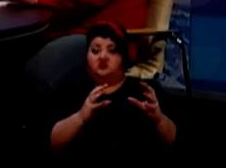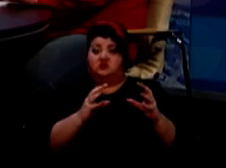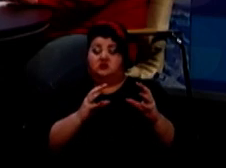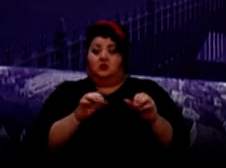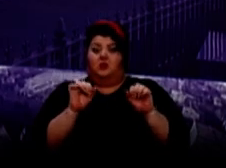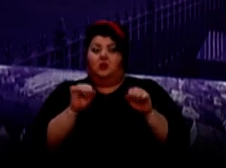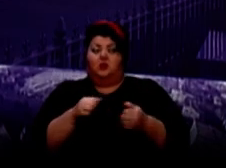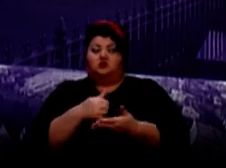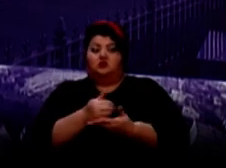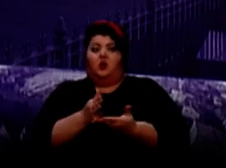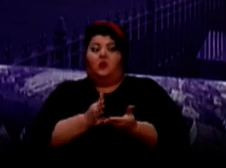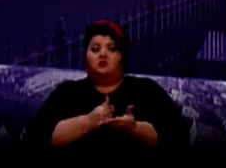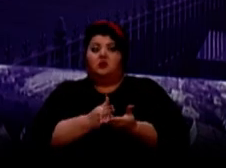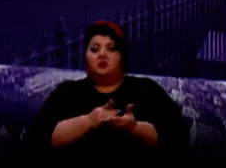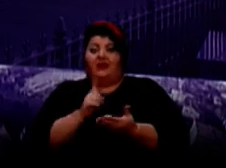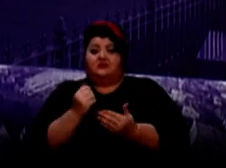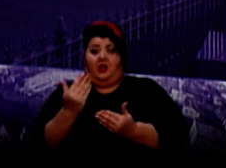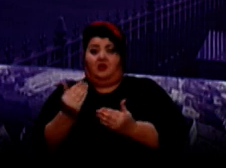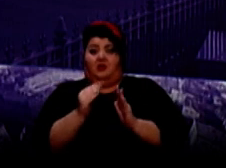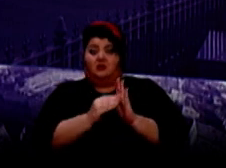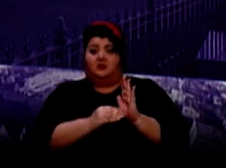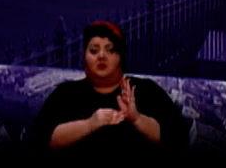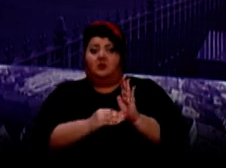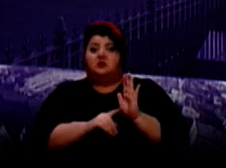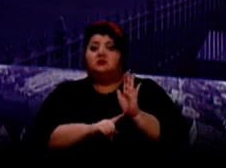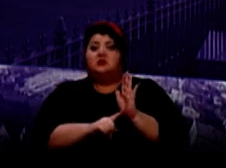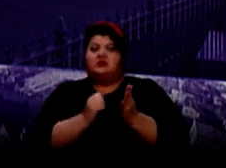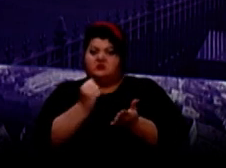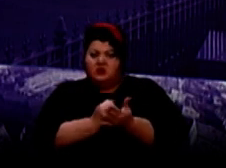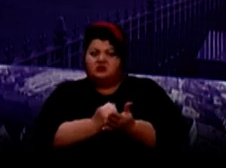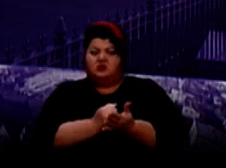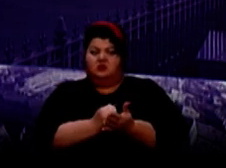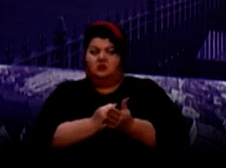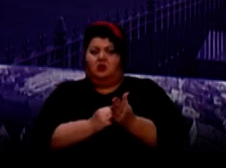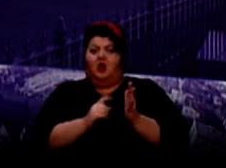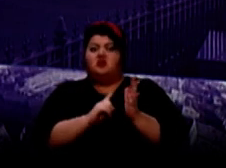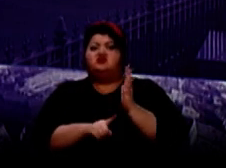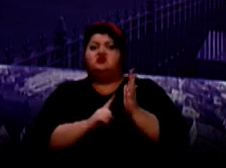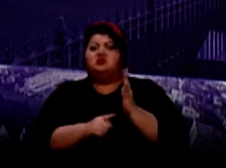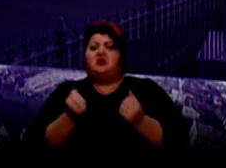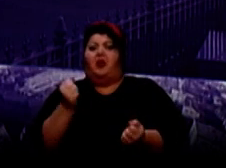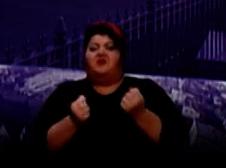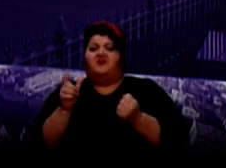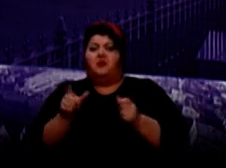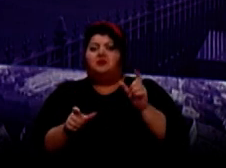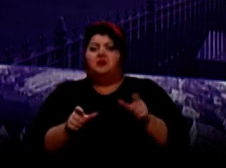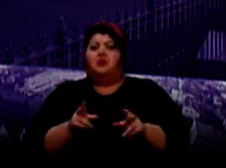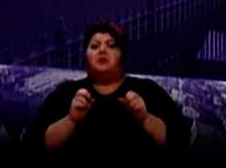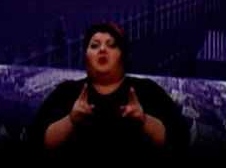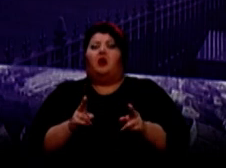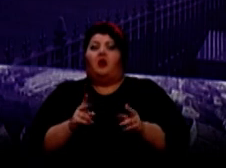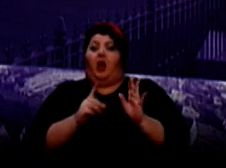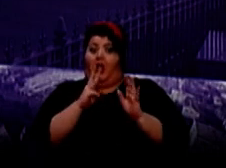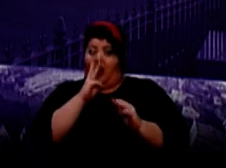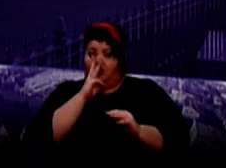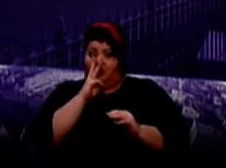24 машини можуть обслуговувати, за їх даними, з печатками, з підписами, 60 водіїв. Як? А зарплата цих